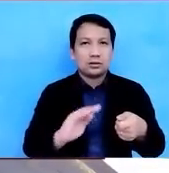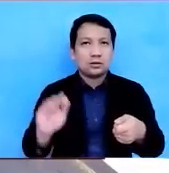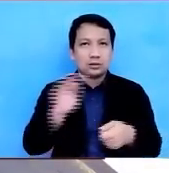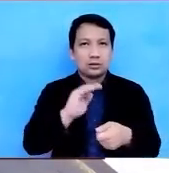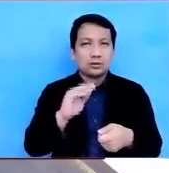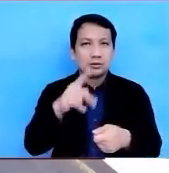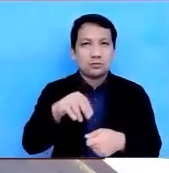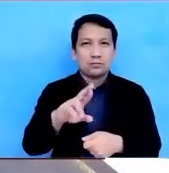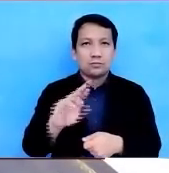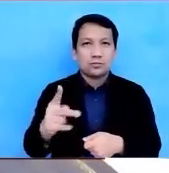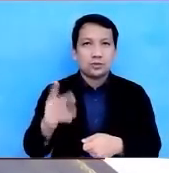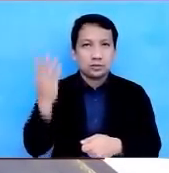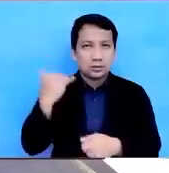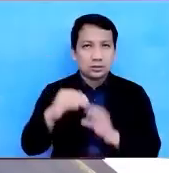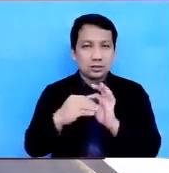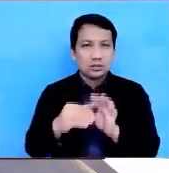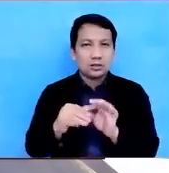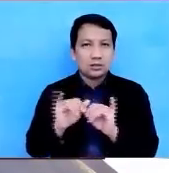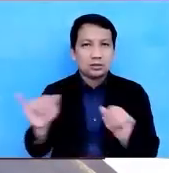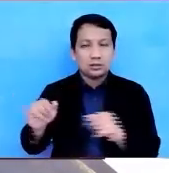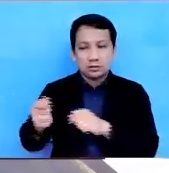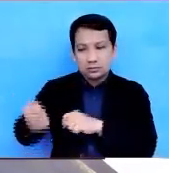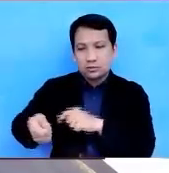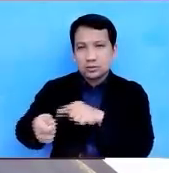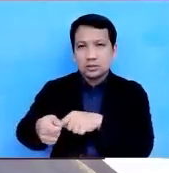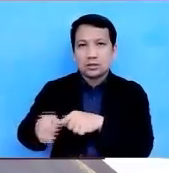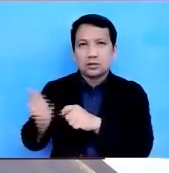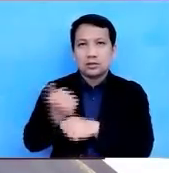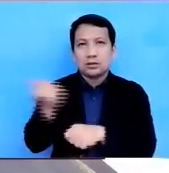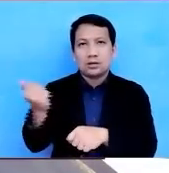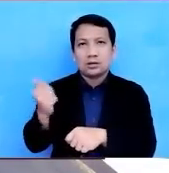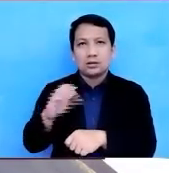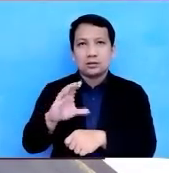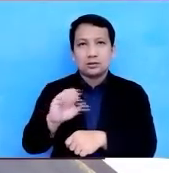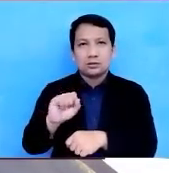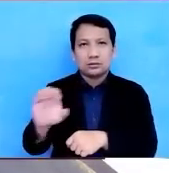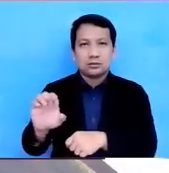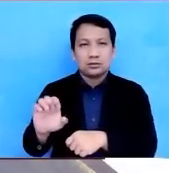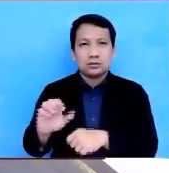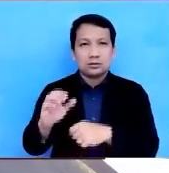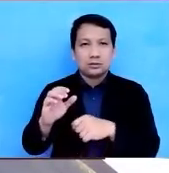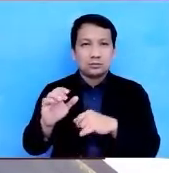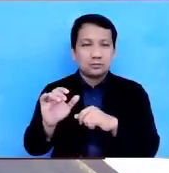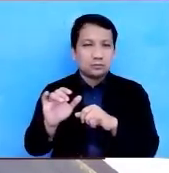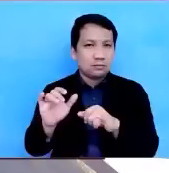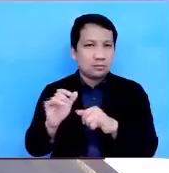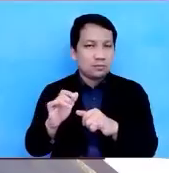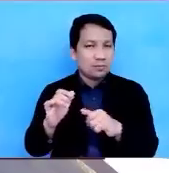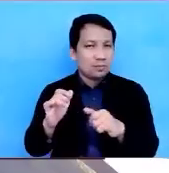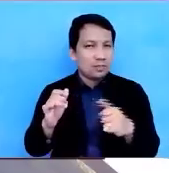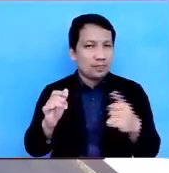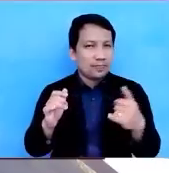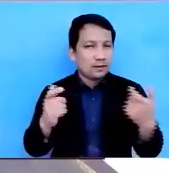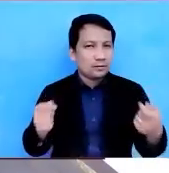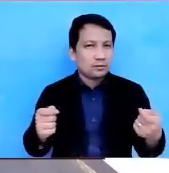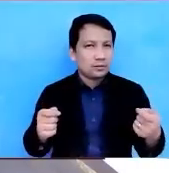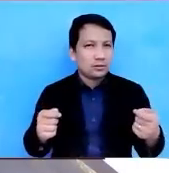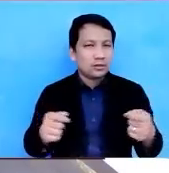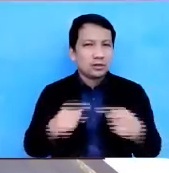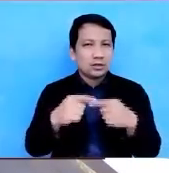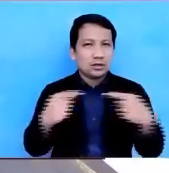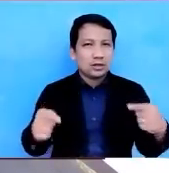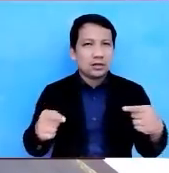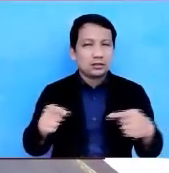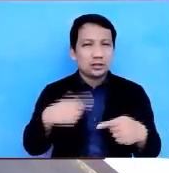barrel scam at kinunvict naman siya sa ibang kaso ng pork barrel scam din. Sa kaso ng violation ng Anti-Graft and